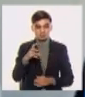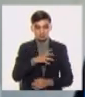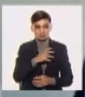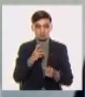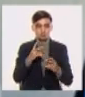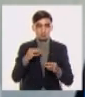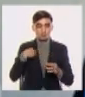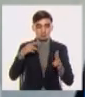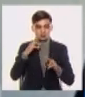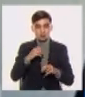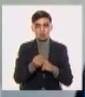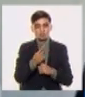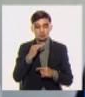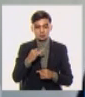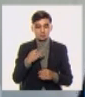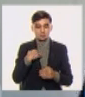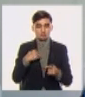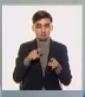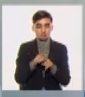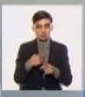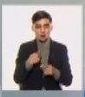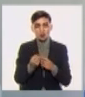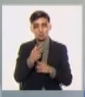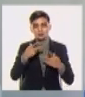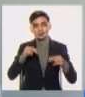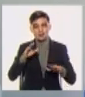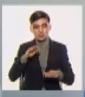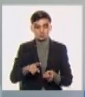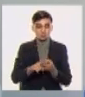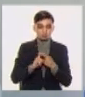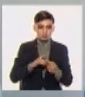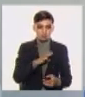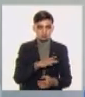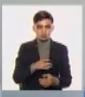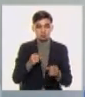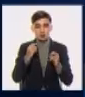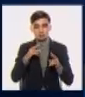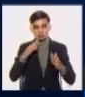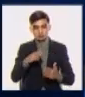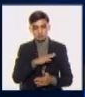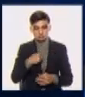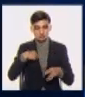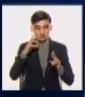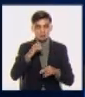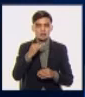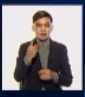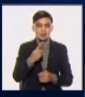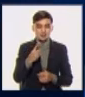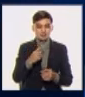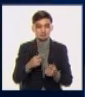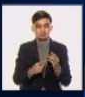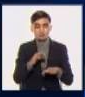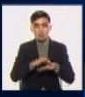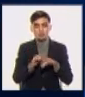И мы, к сожалению, не имеем ни малейшего представления, где и как это могло произойти. А что касается первых